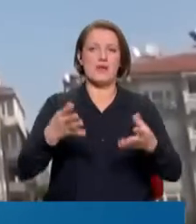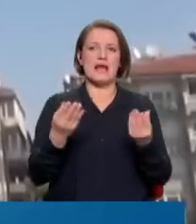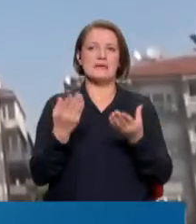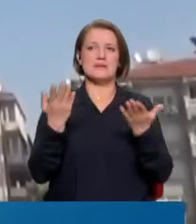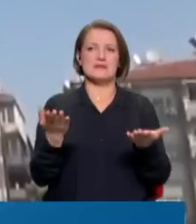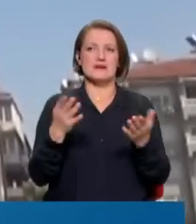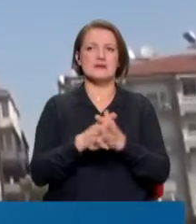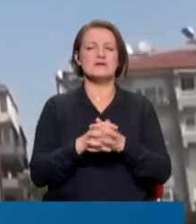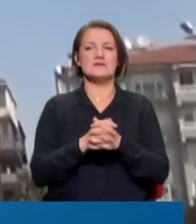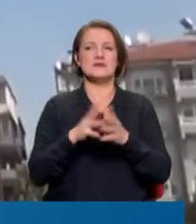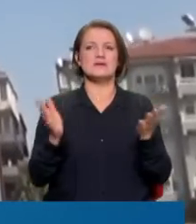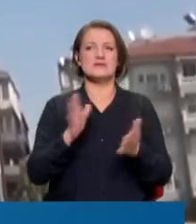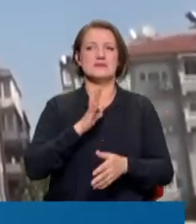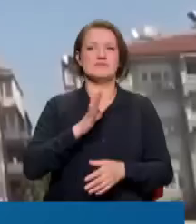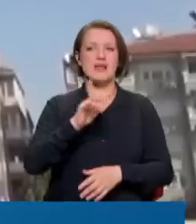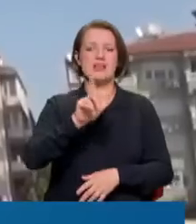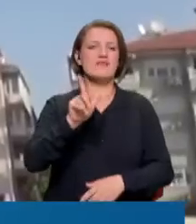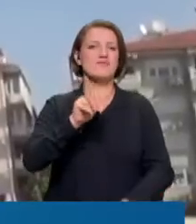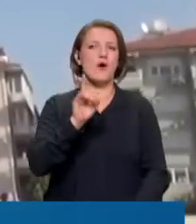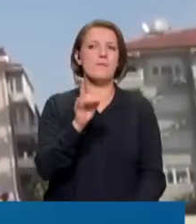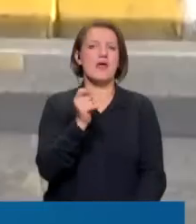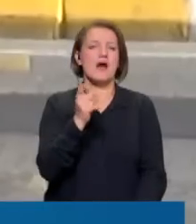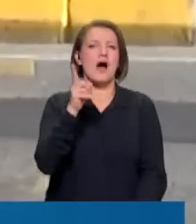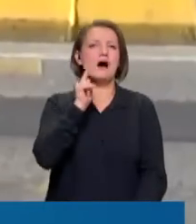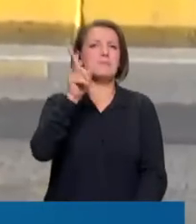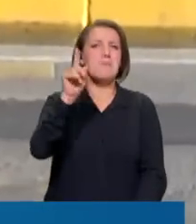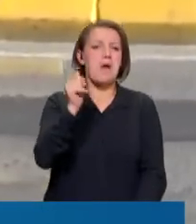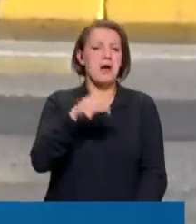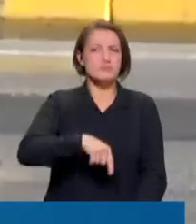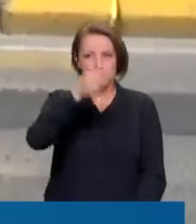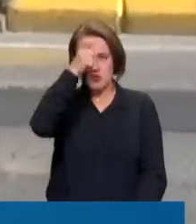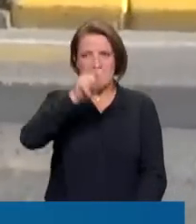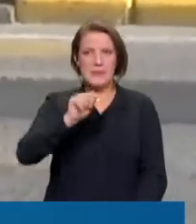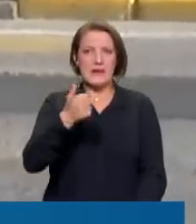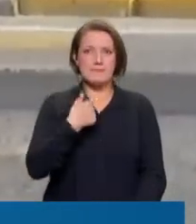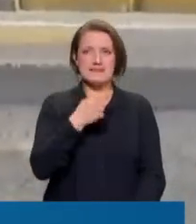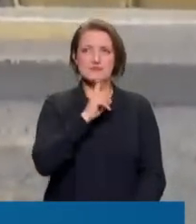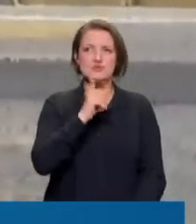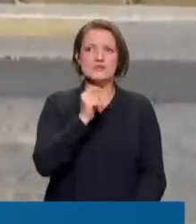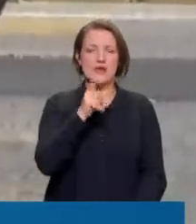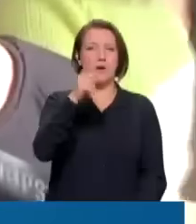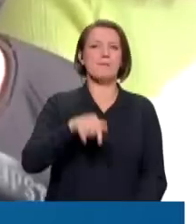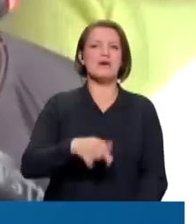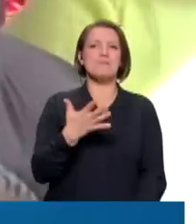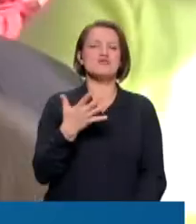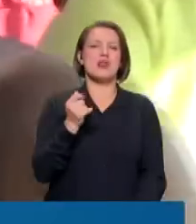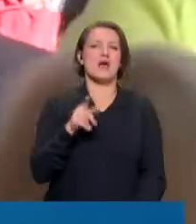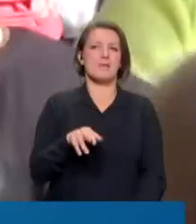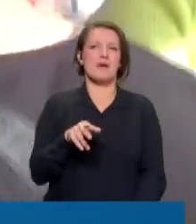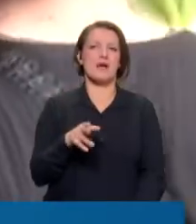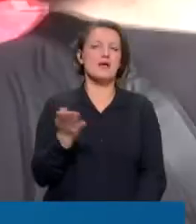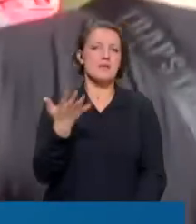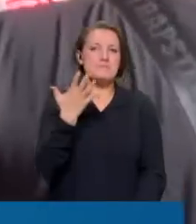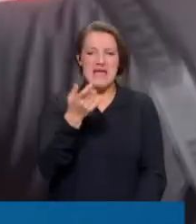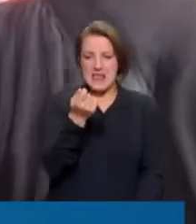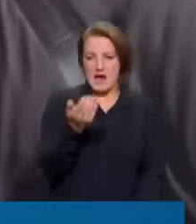her olmuş 30 L Leva birev olmuş 15 L adamların paraları burada değerli Yani bizim 100 liramız adamların burada 5 lirası Hani